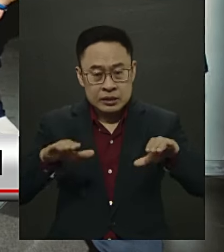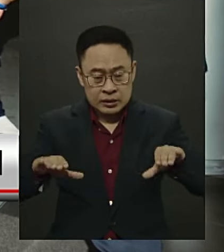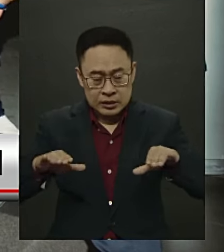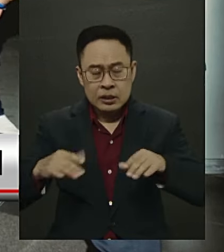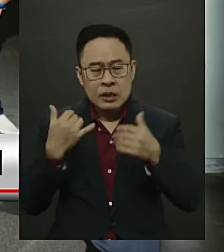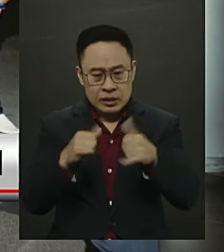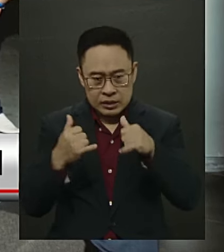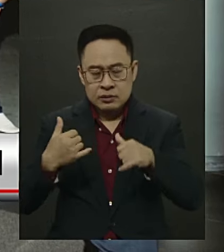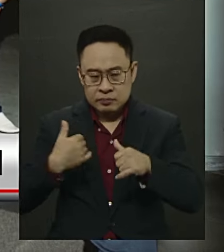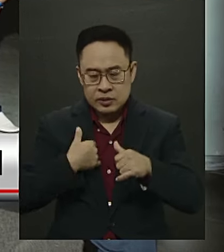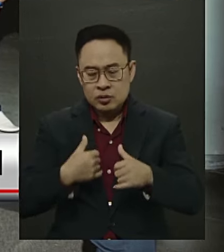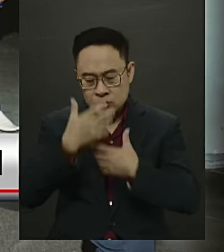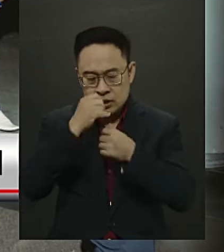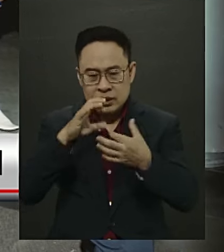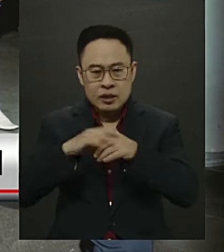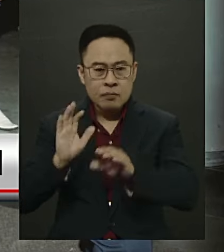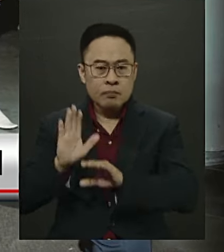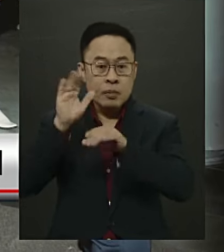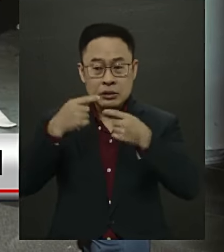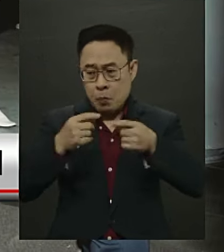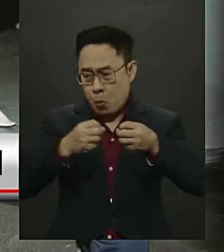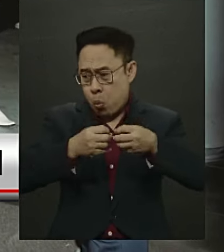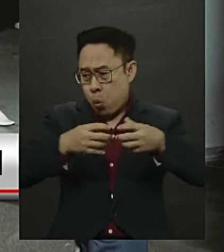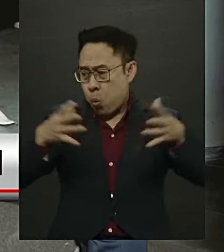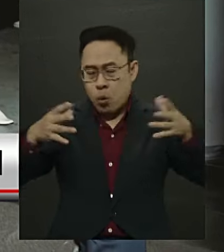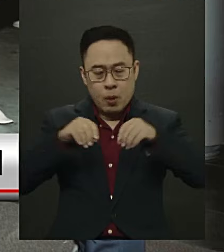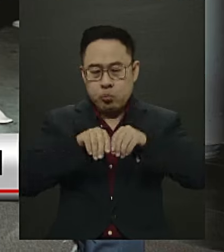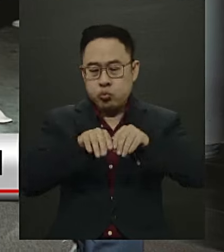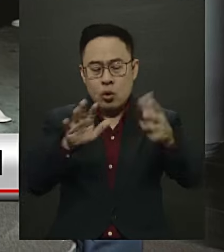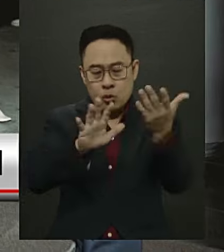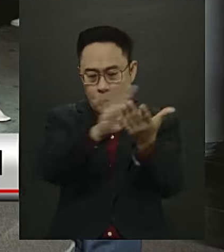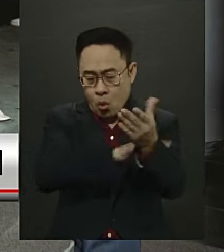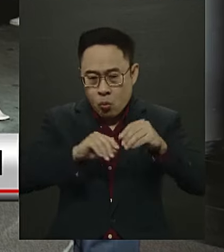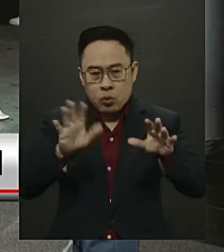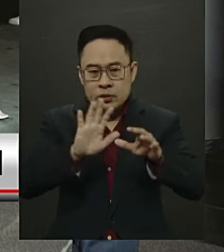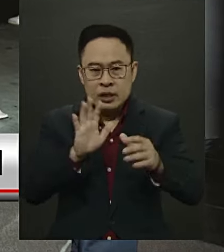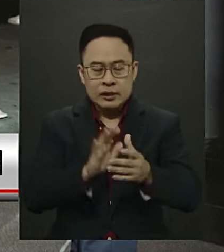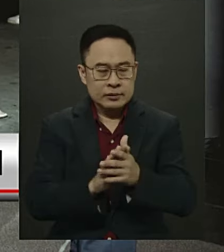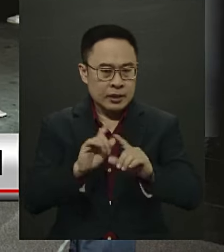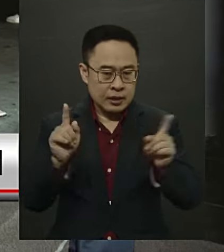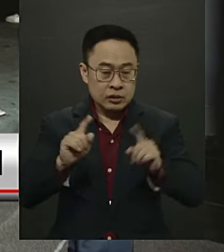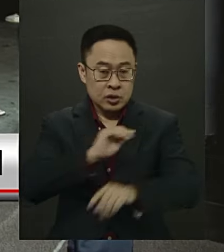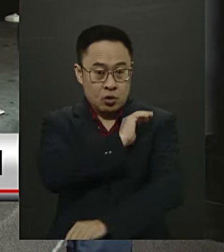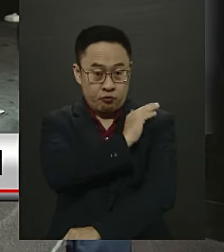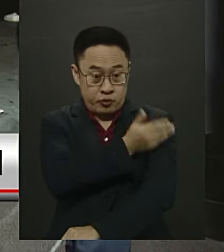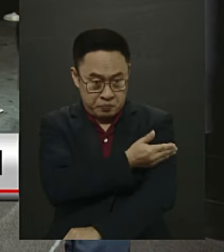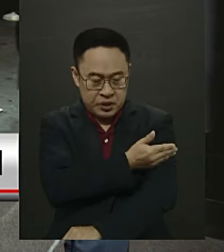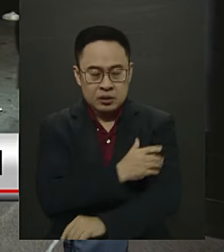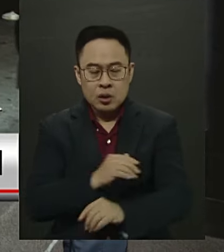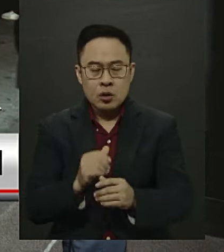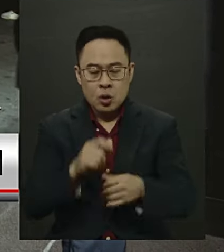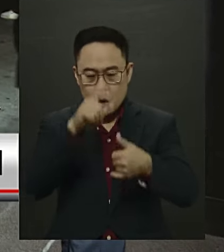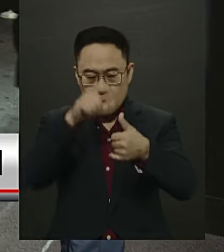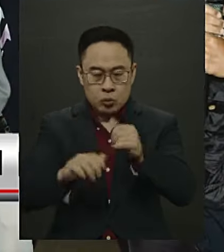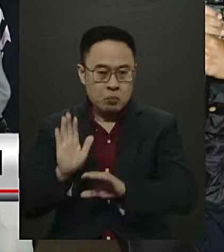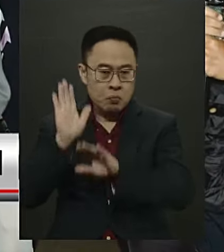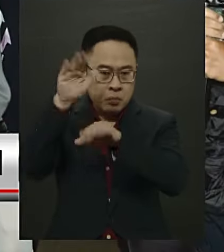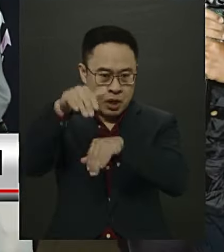ากไหมมีแต่มันอาจจะไม่ได้แบบนิยมมากถึงขั้นแบบฟิลิปปินส์หรืออะไรอย่างเงี้ยอย่างฟิลิปปินส์ก็จะมีนักบาสเกตบอล